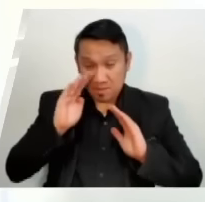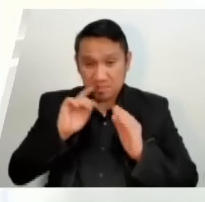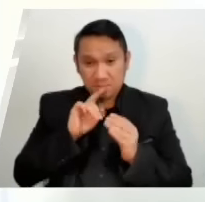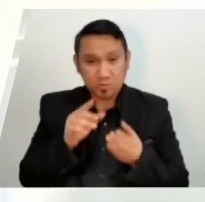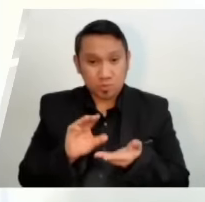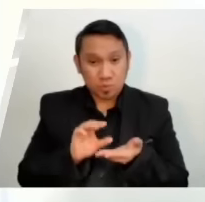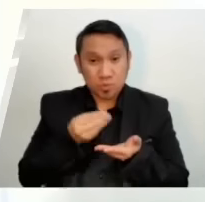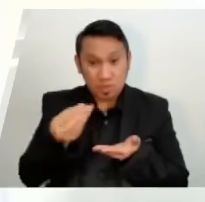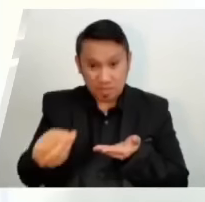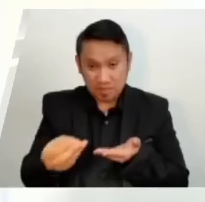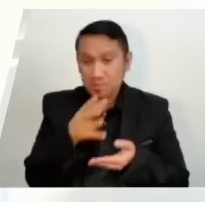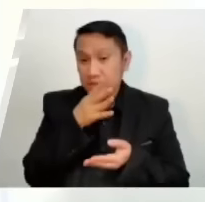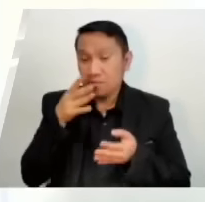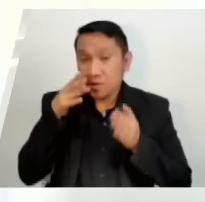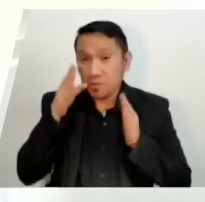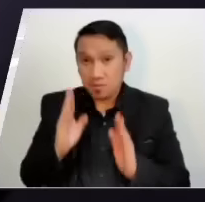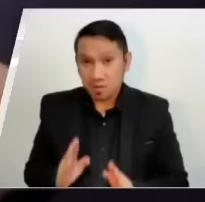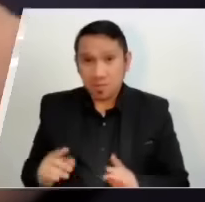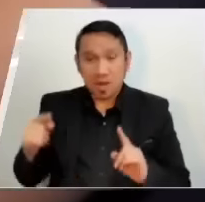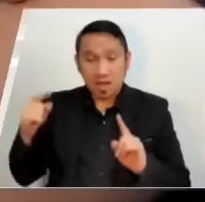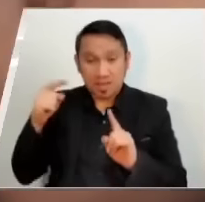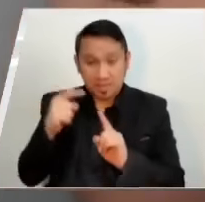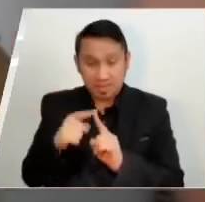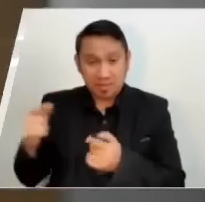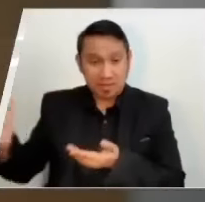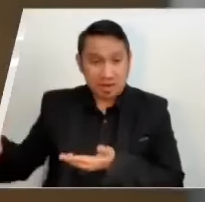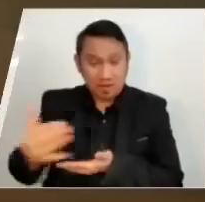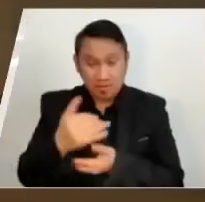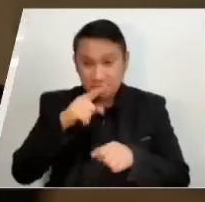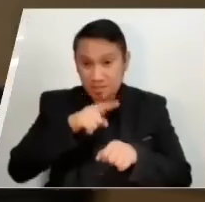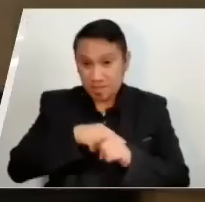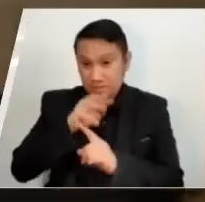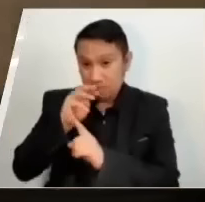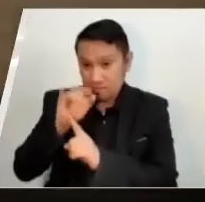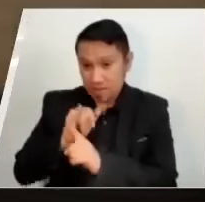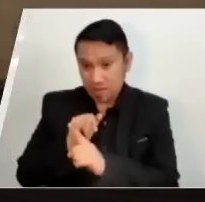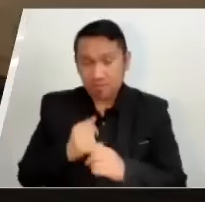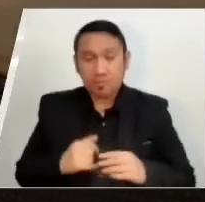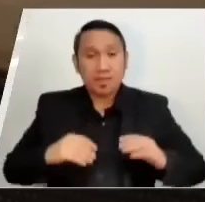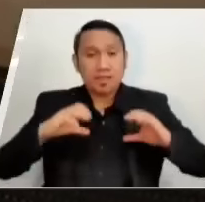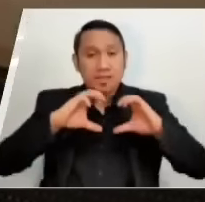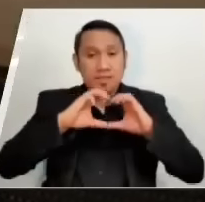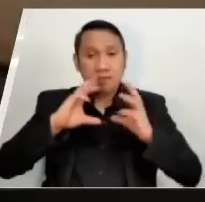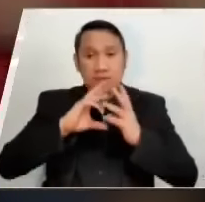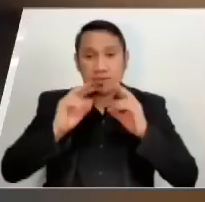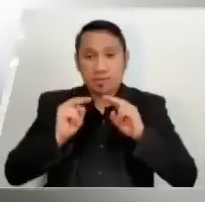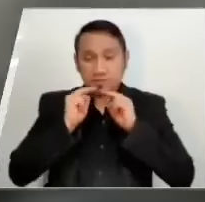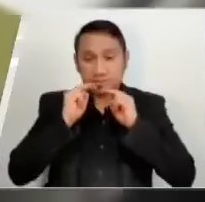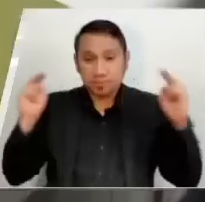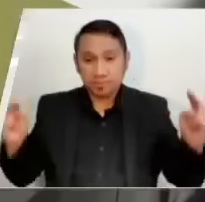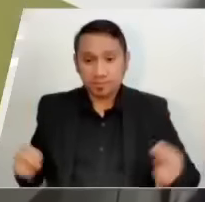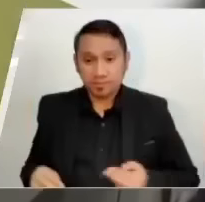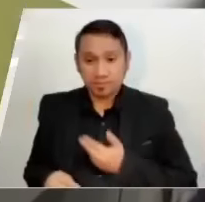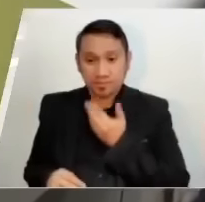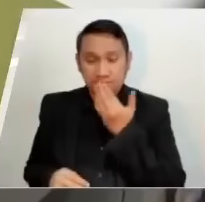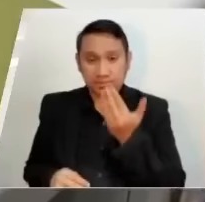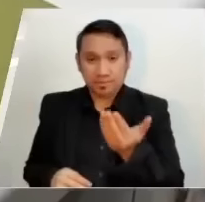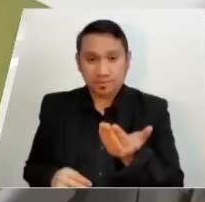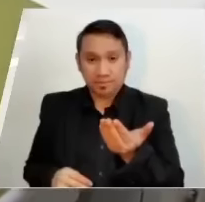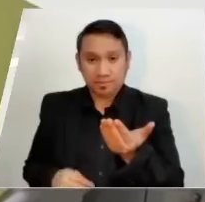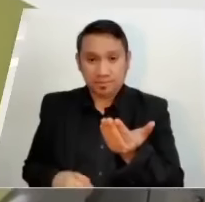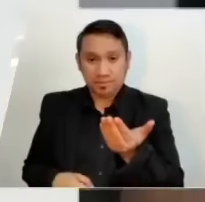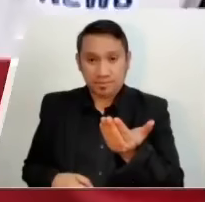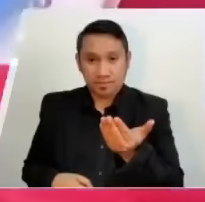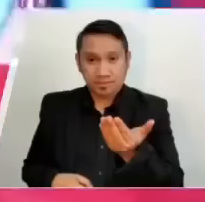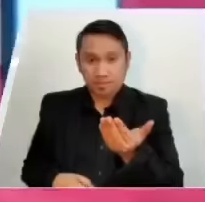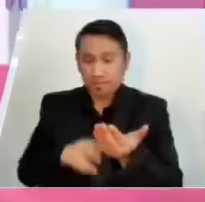hanggang mag-harvest sila ng May. Para sa GMA Integrated News, ako si Sandra Aguinaldo. Ako si Ivan Merina, ang